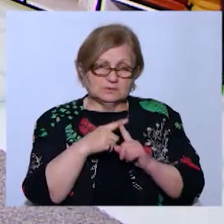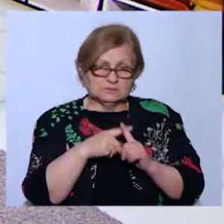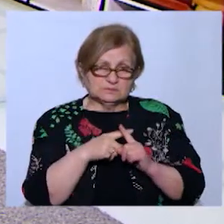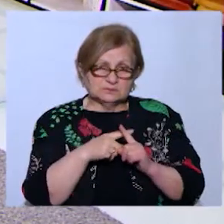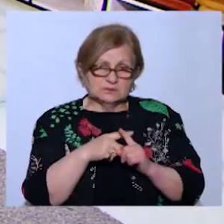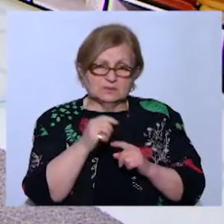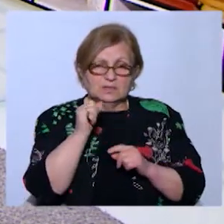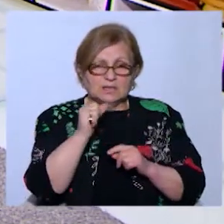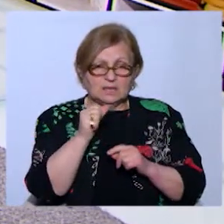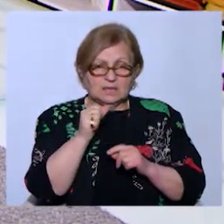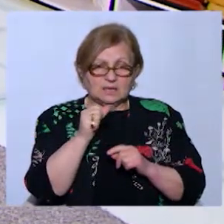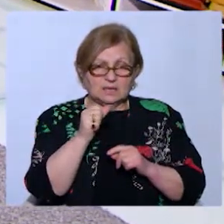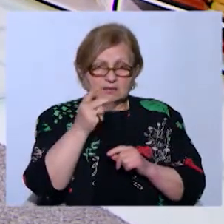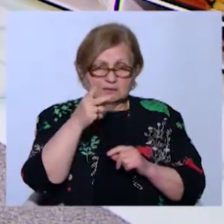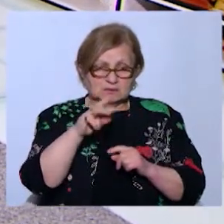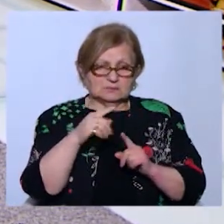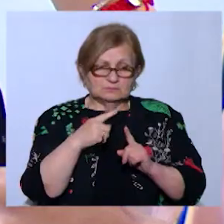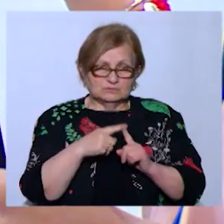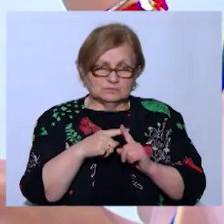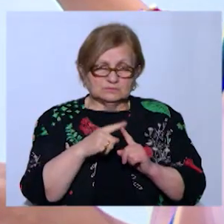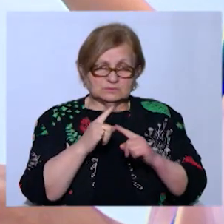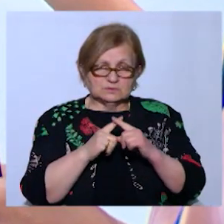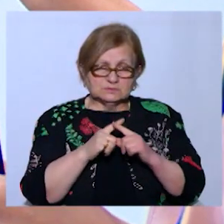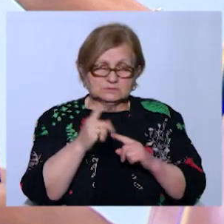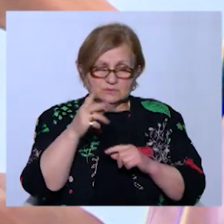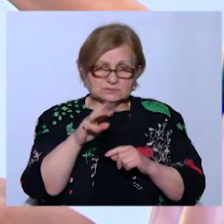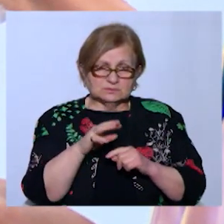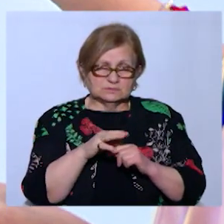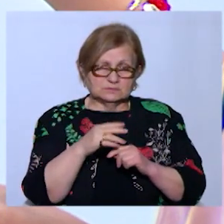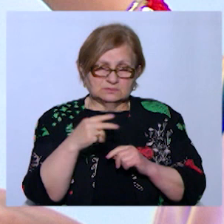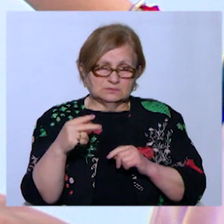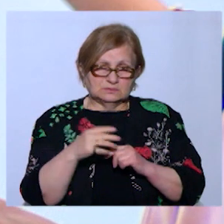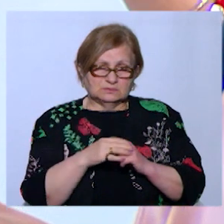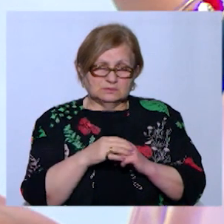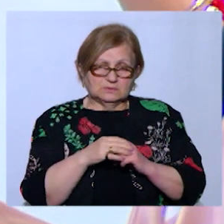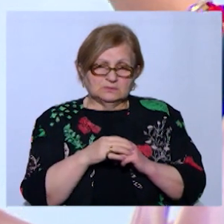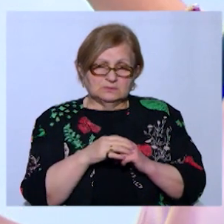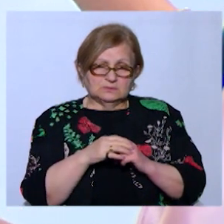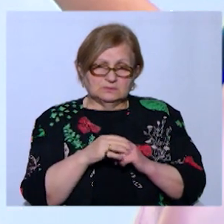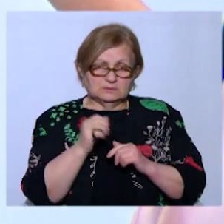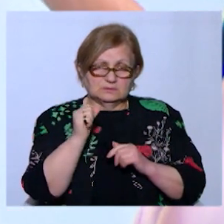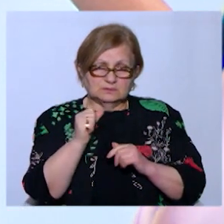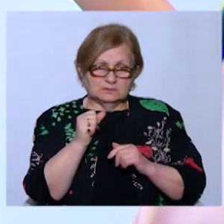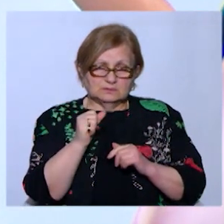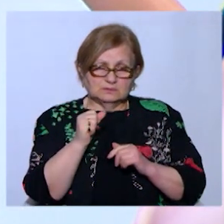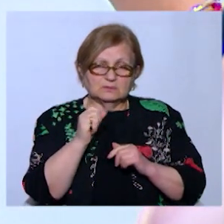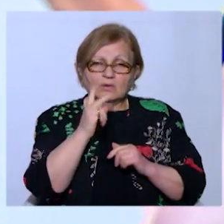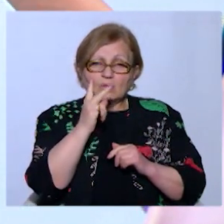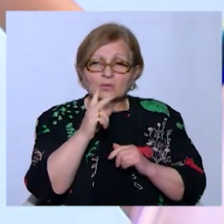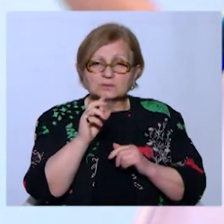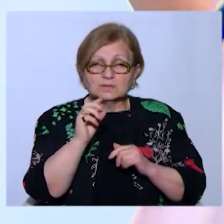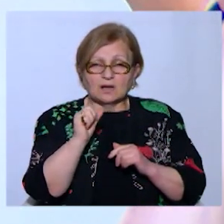A კვადრატს მიუმატოთ X კვადრატი არის უდრის AB 2A